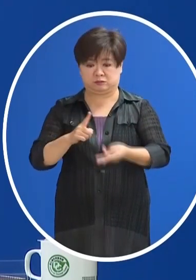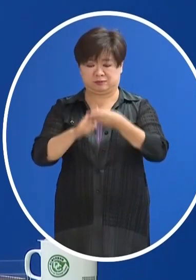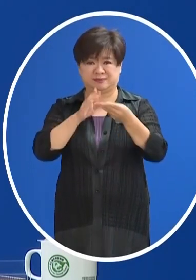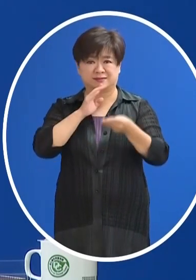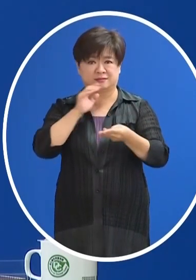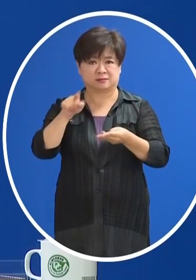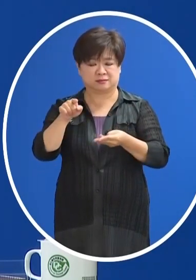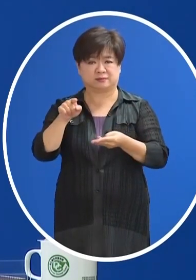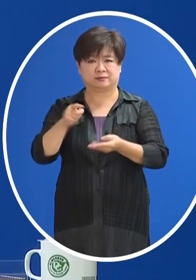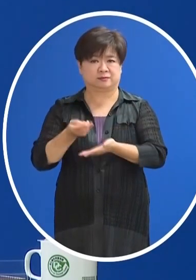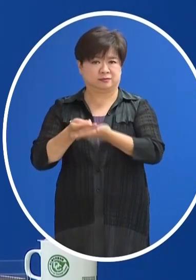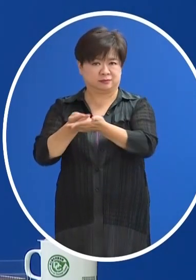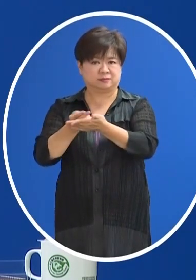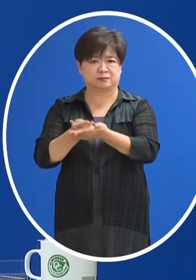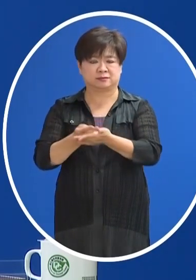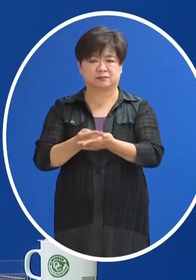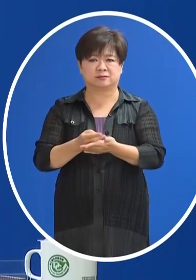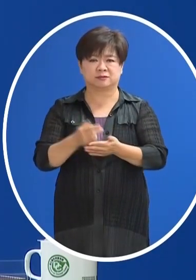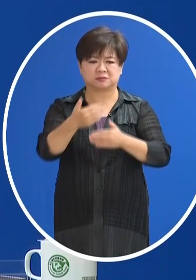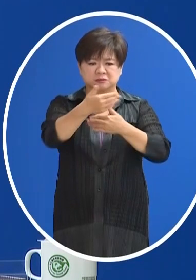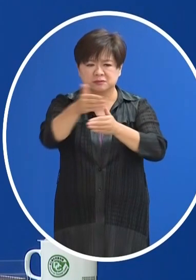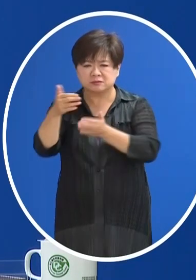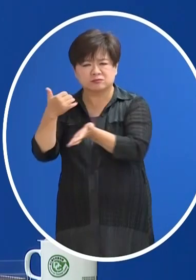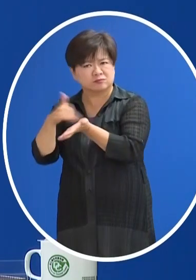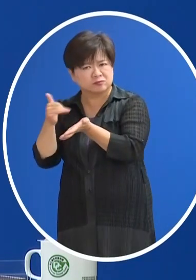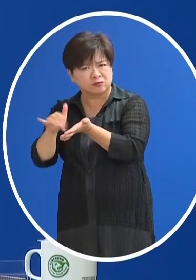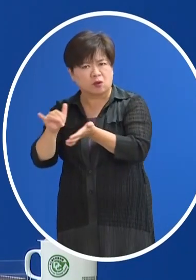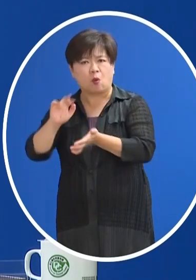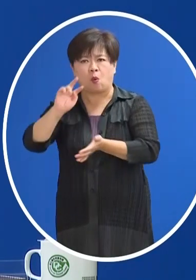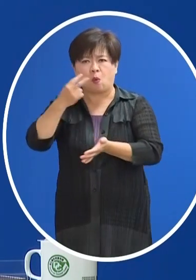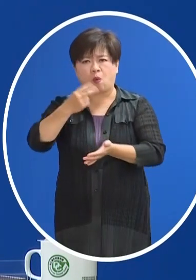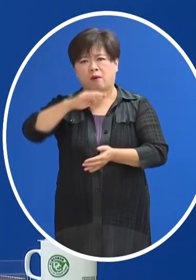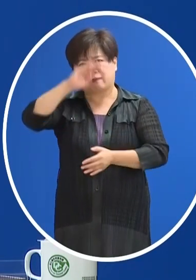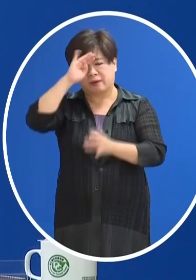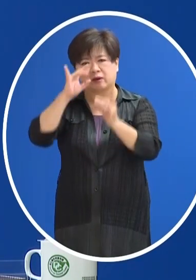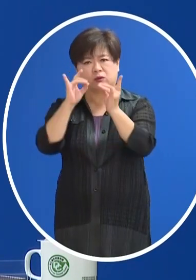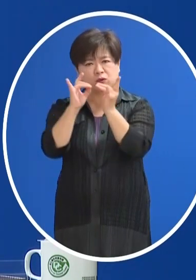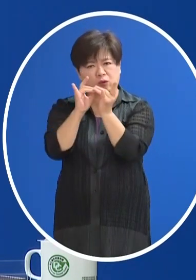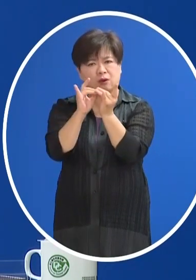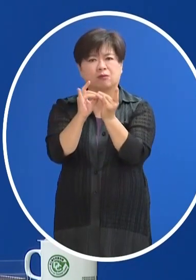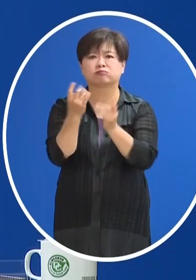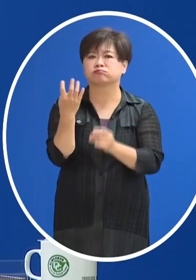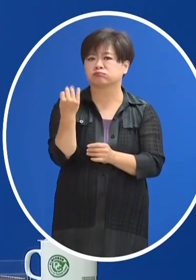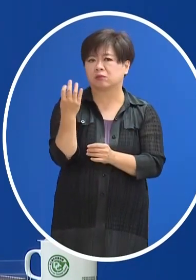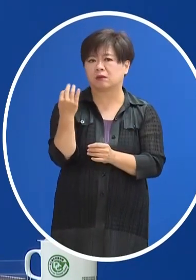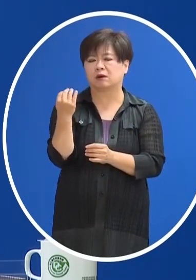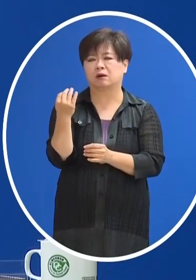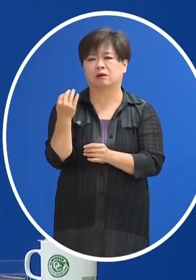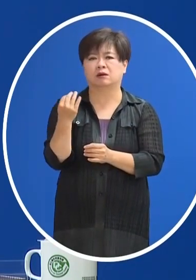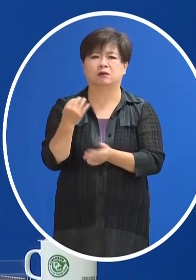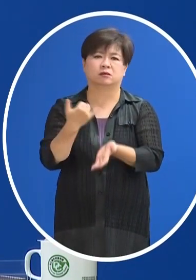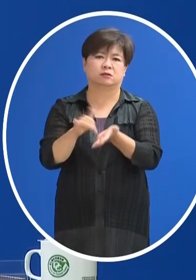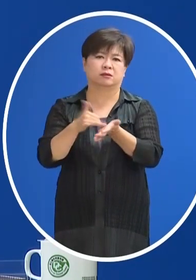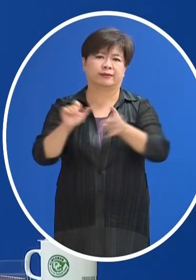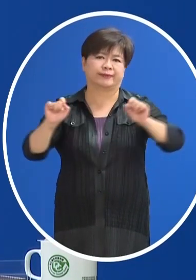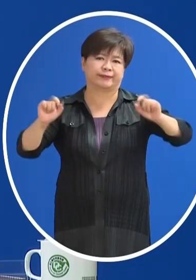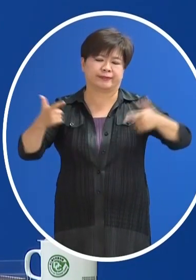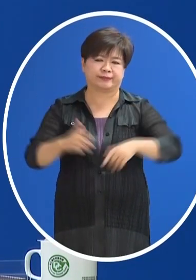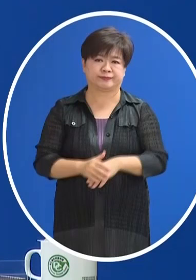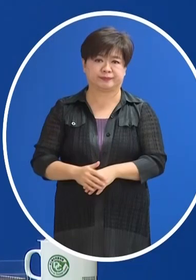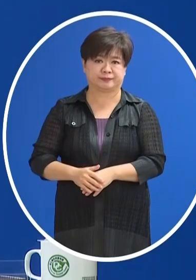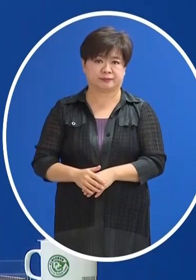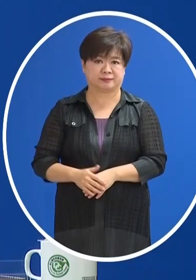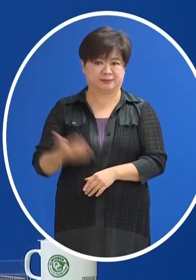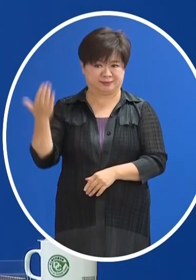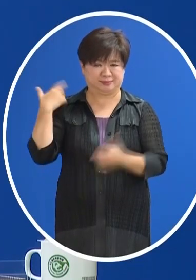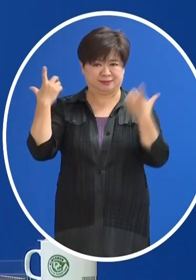们收治的是房间数或者是病床数的计算单位的不同。那么过去呢，我们